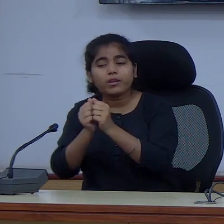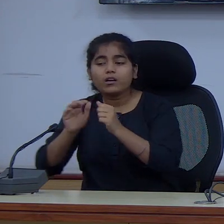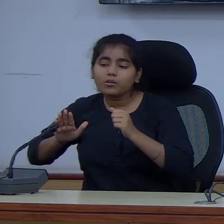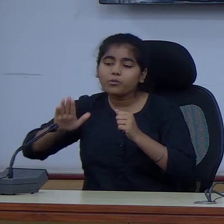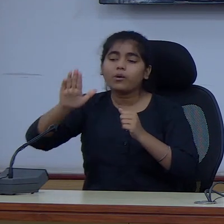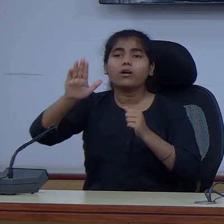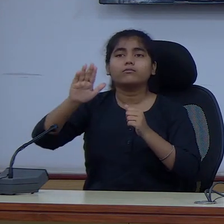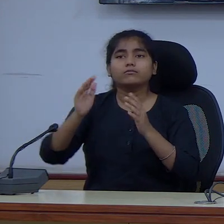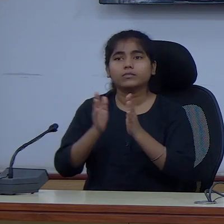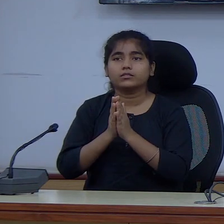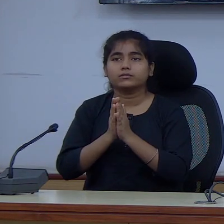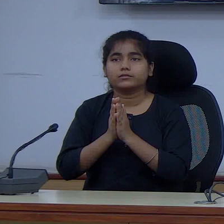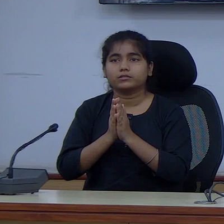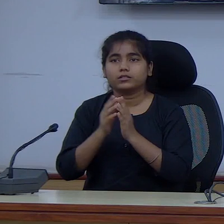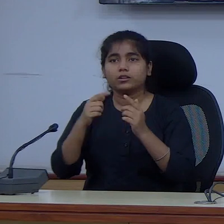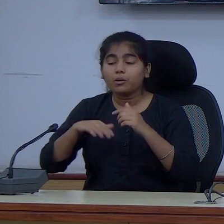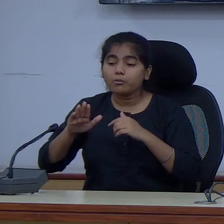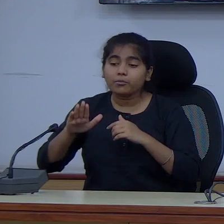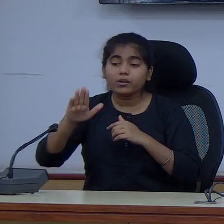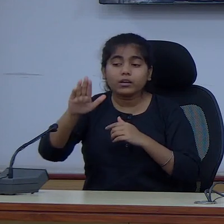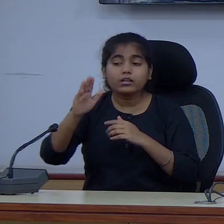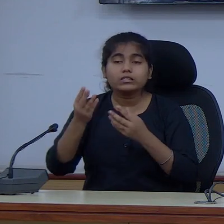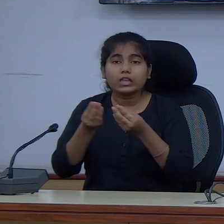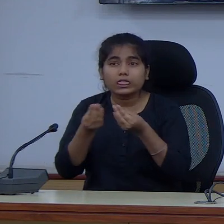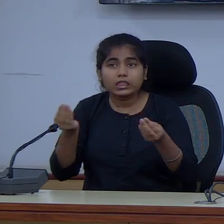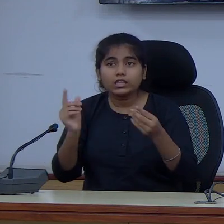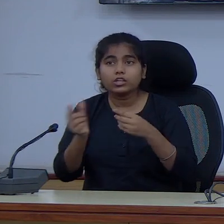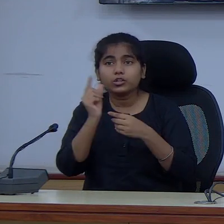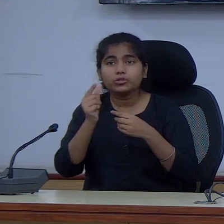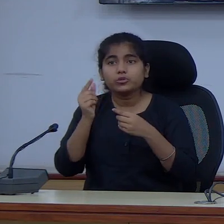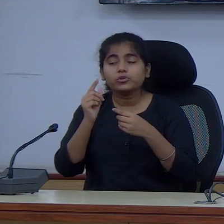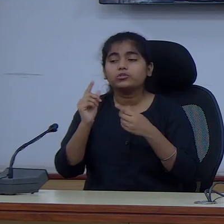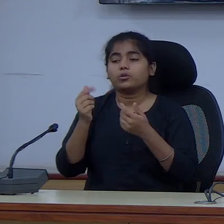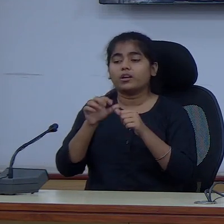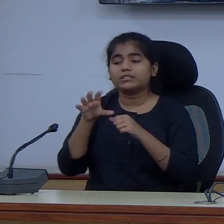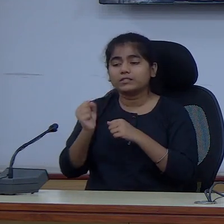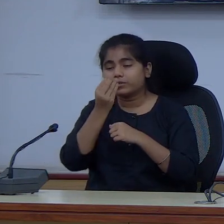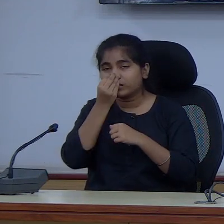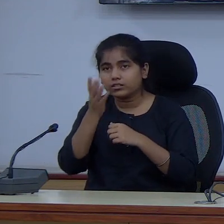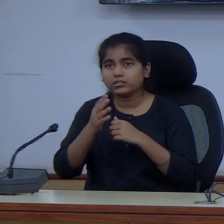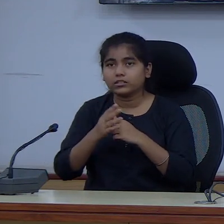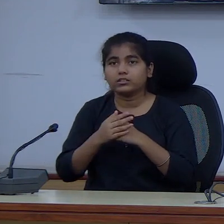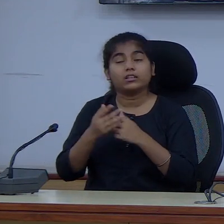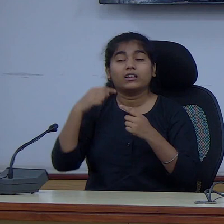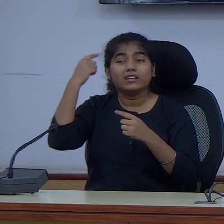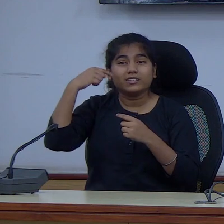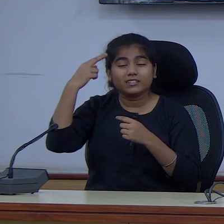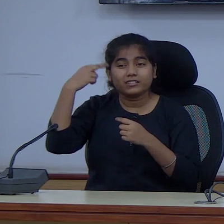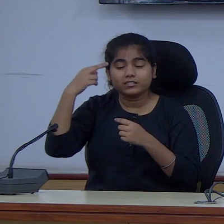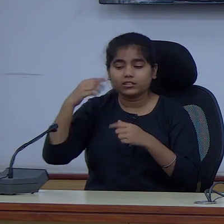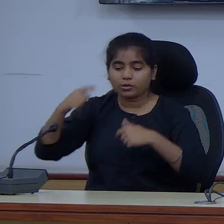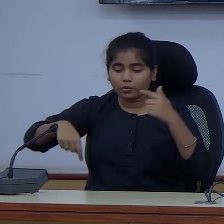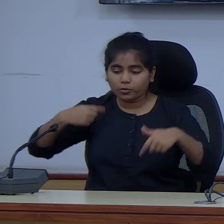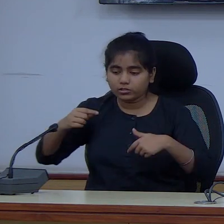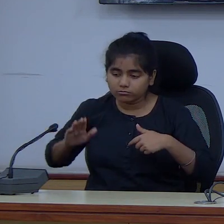आपने स्टेयरकेस बनाने का मटेरियल जुटा लिया, वहीं पर उसके साथ में एक रैंप बनाना है, और रैंप का ग्रेडियंट